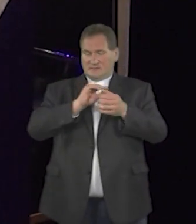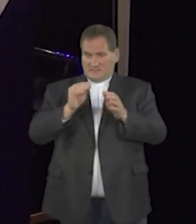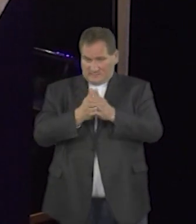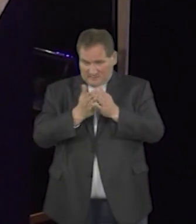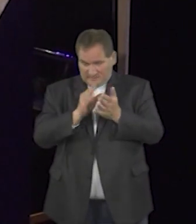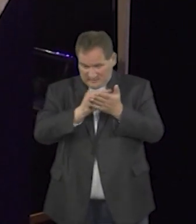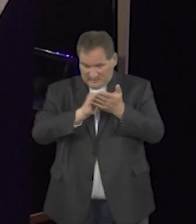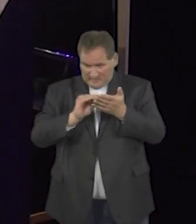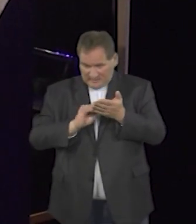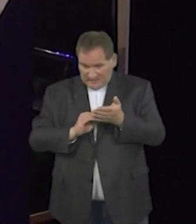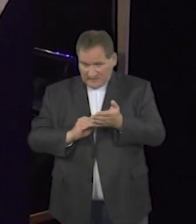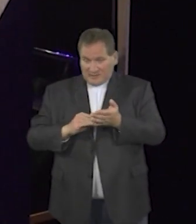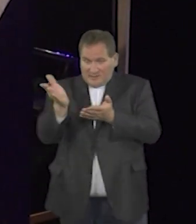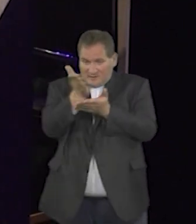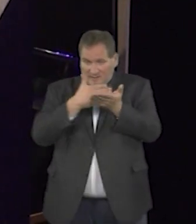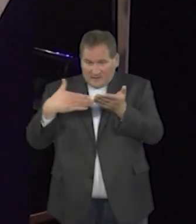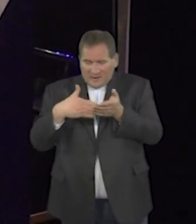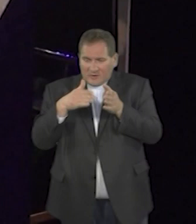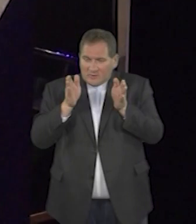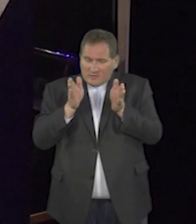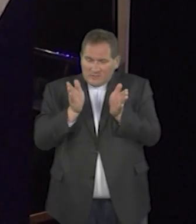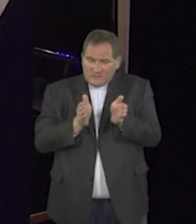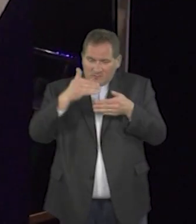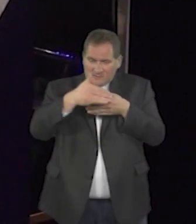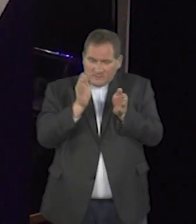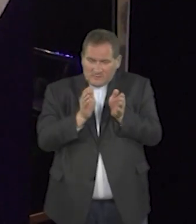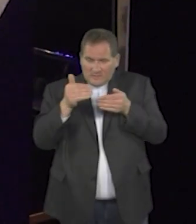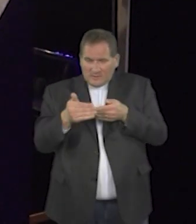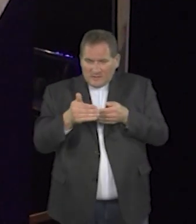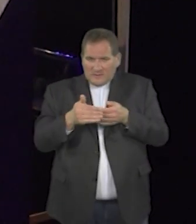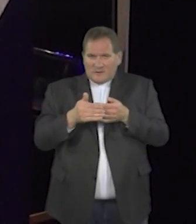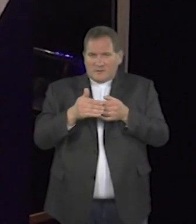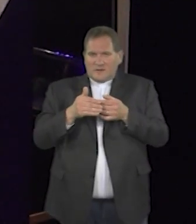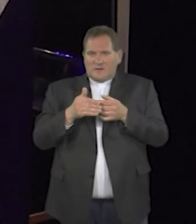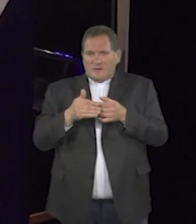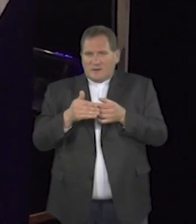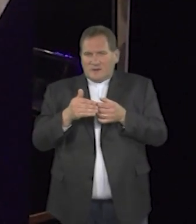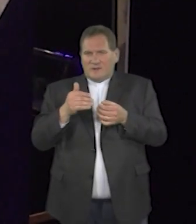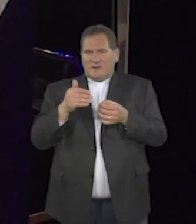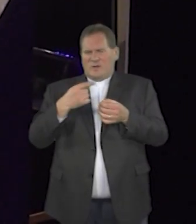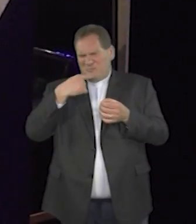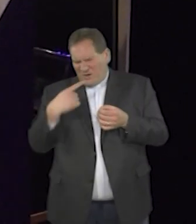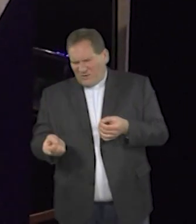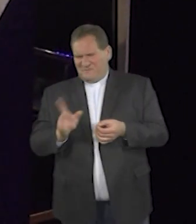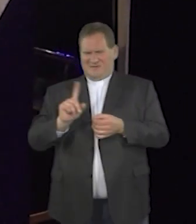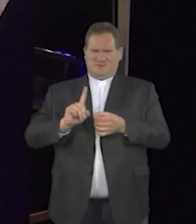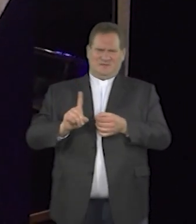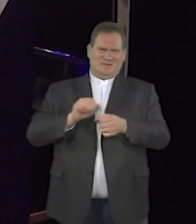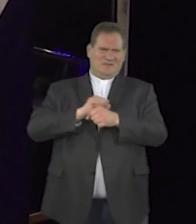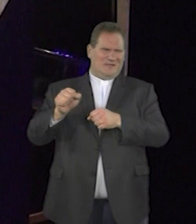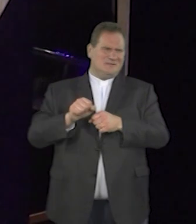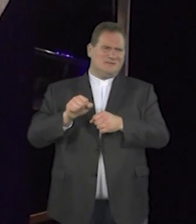krajek malutki, którego obywatele zwą się Karlutki. Powiedz, że ty jesteś